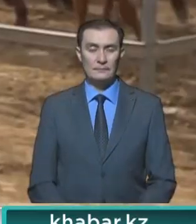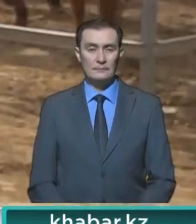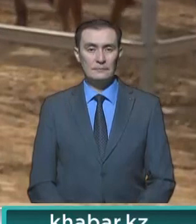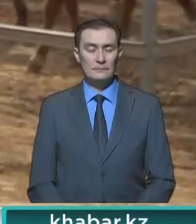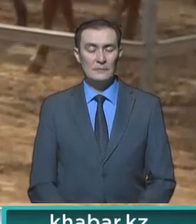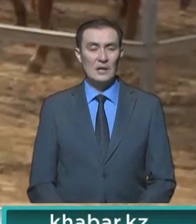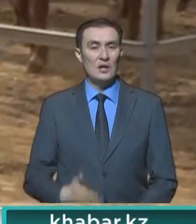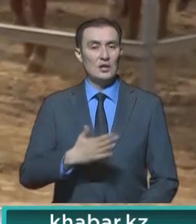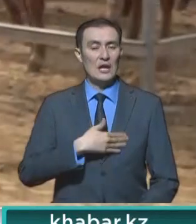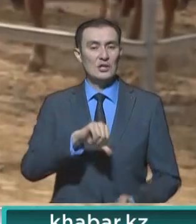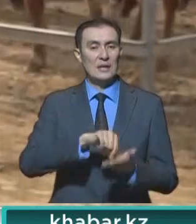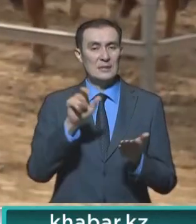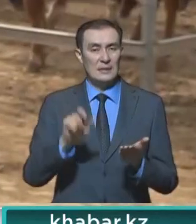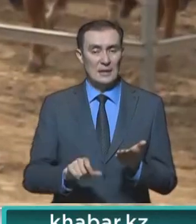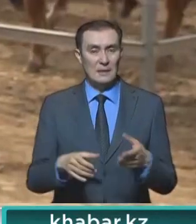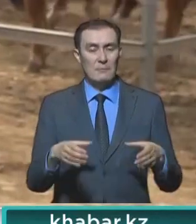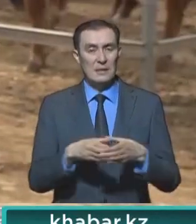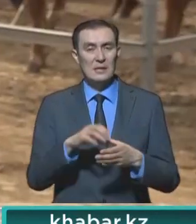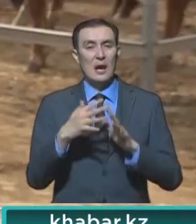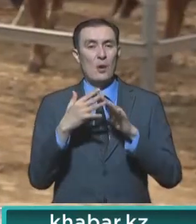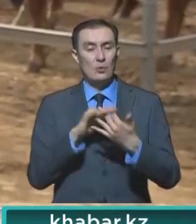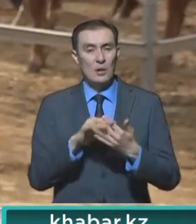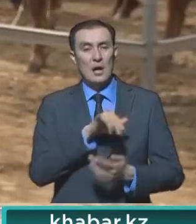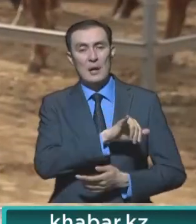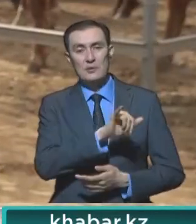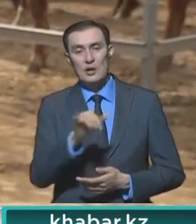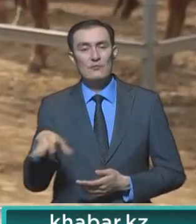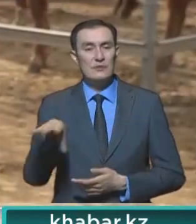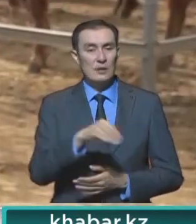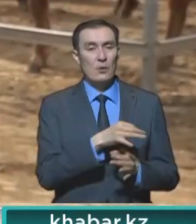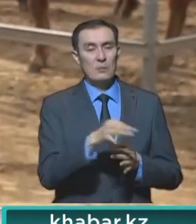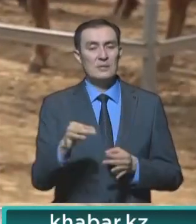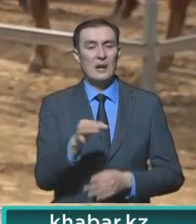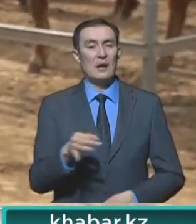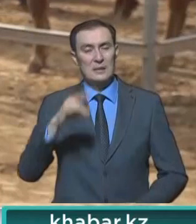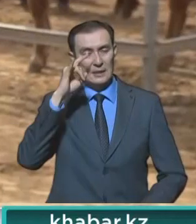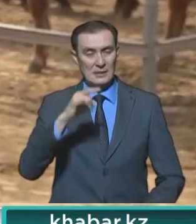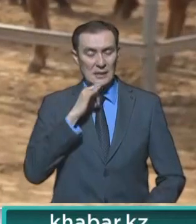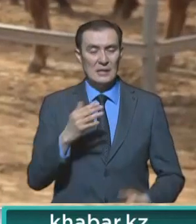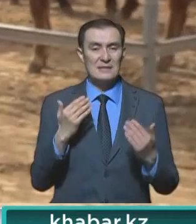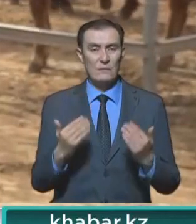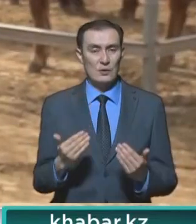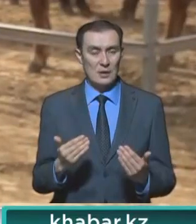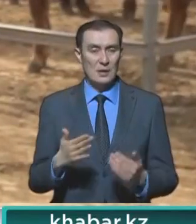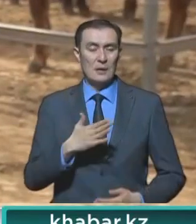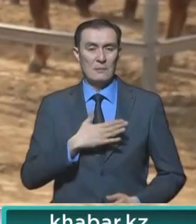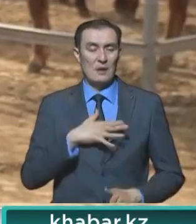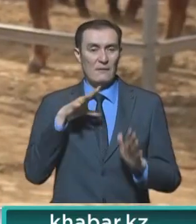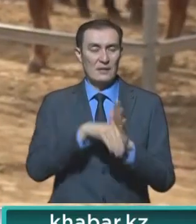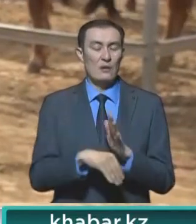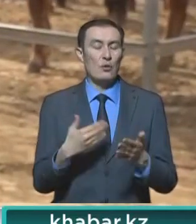Все наши кандидаты, представители партии АУЛ, объезжают все регионы Казахстана. На сегодня мы охватили